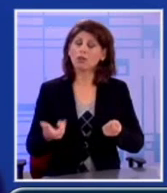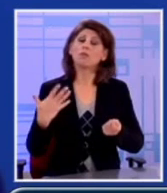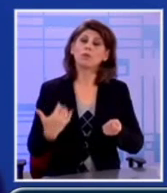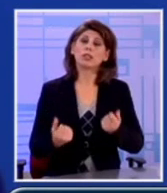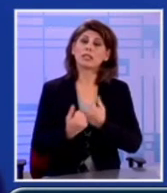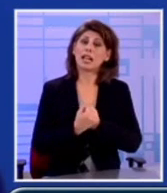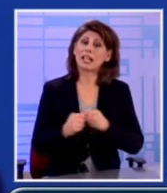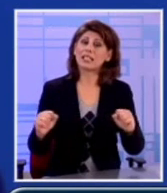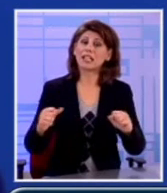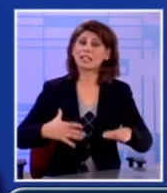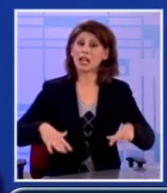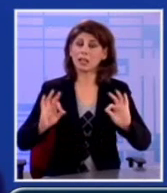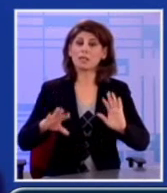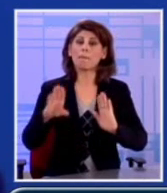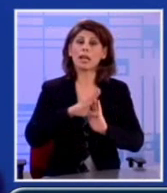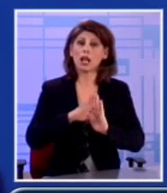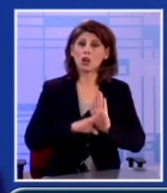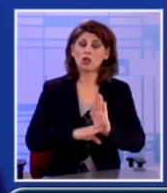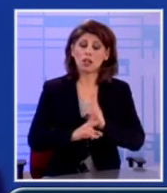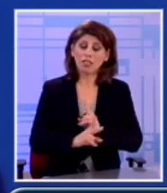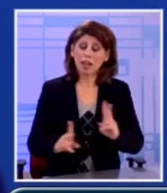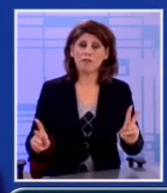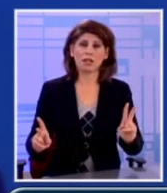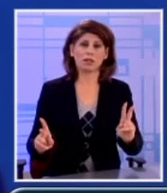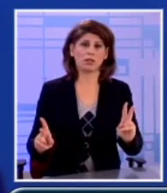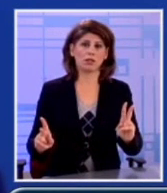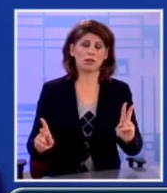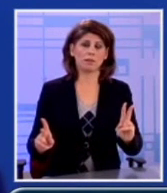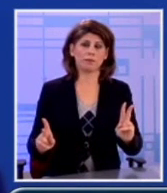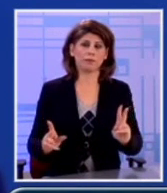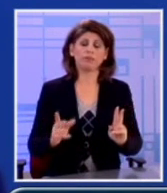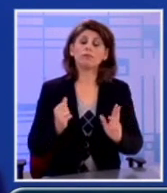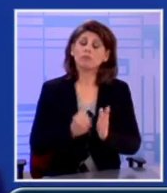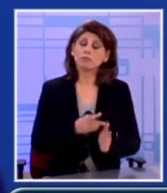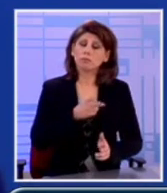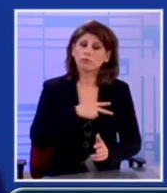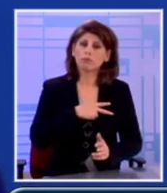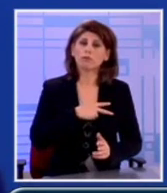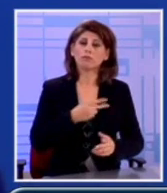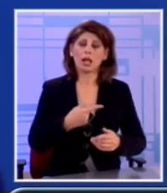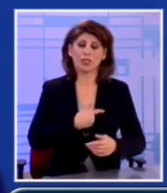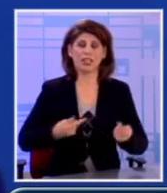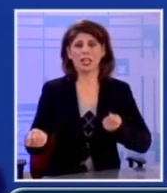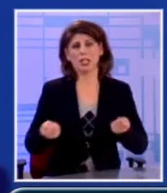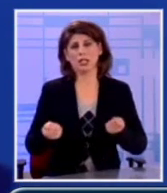τις ανεξάρτητες αρχές με κανόνες διαφάνειας και χρηστής